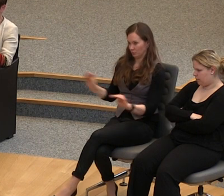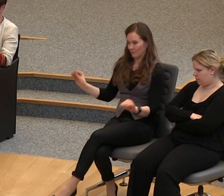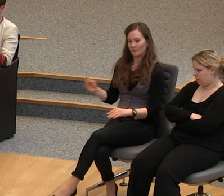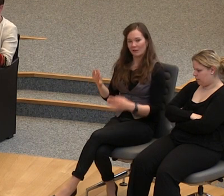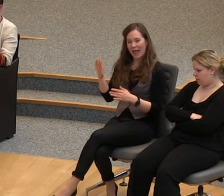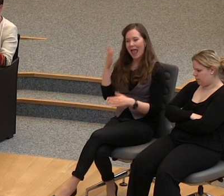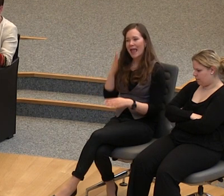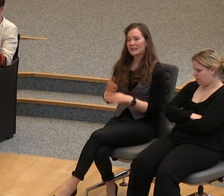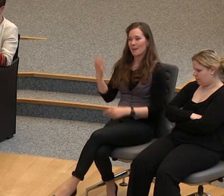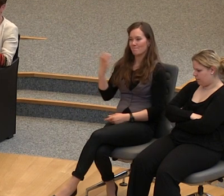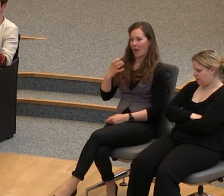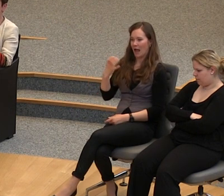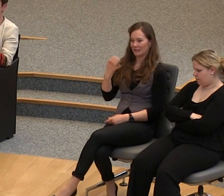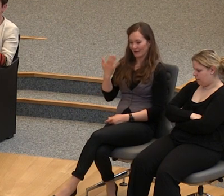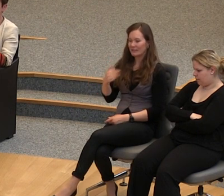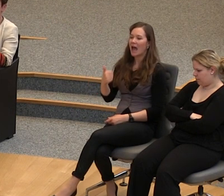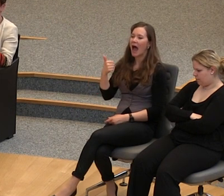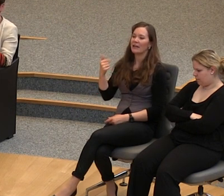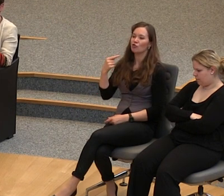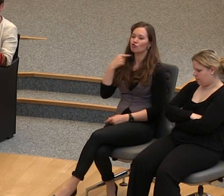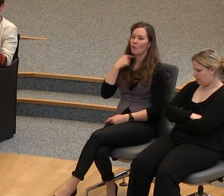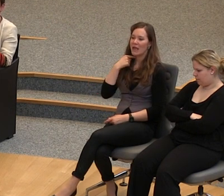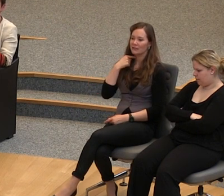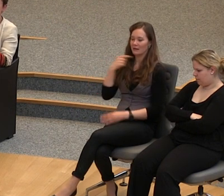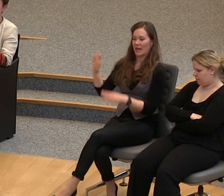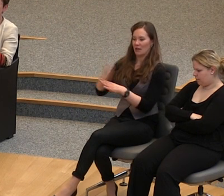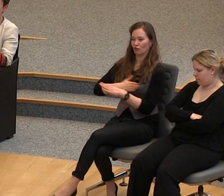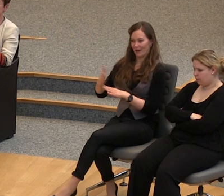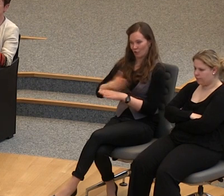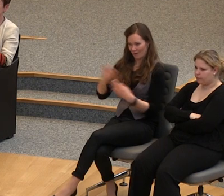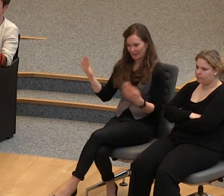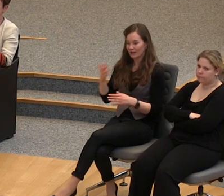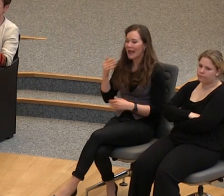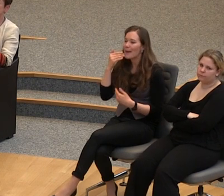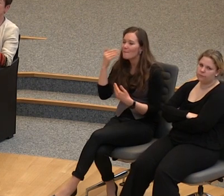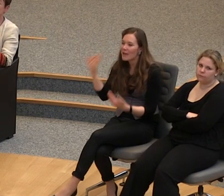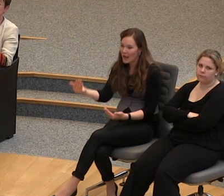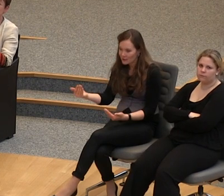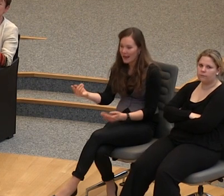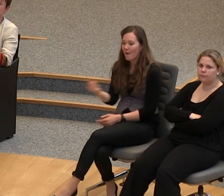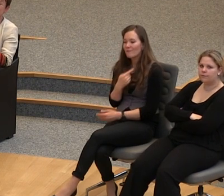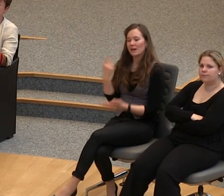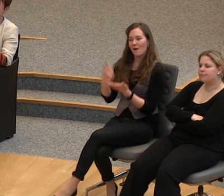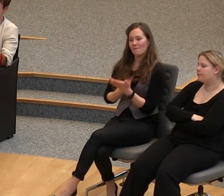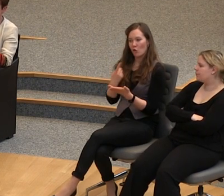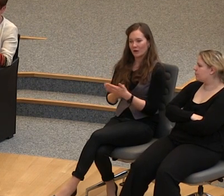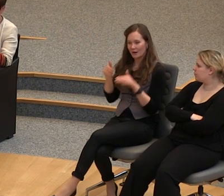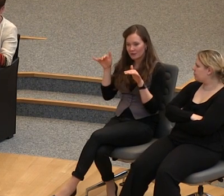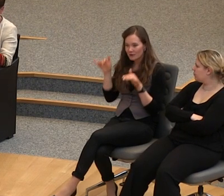jetzt Ende März einstimmig entschieden hat oder einstimmig eine Empfehlung ausgesprochen hat. Wir fordern